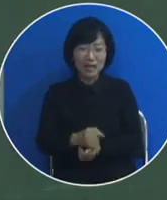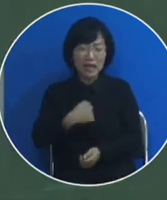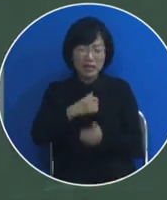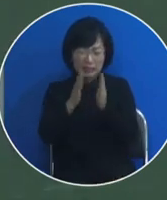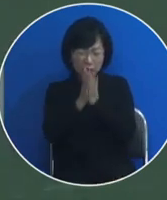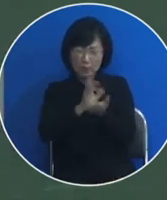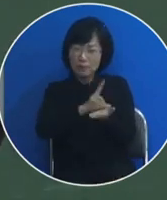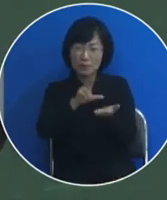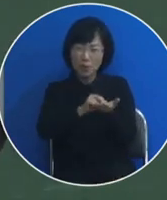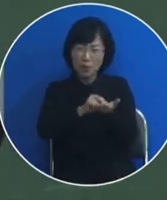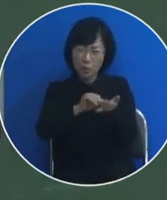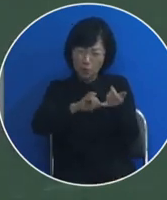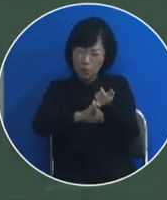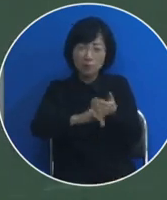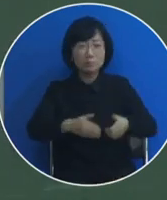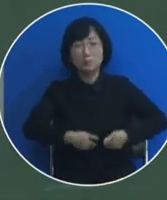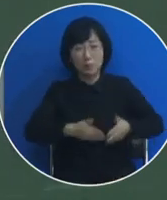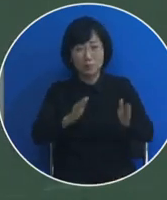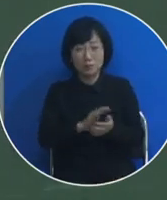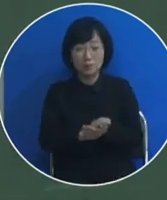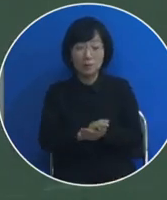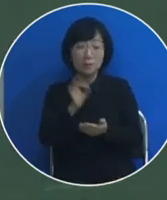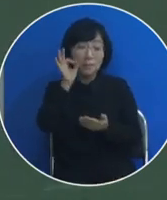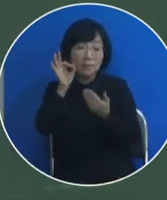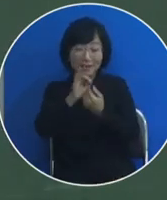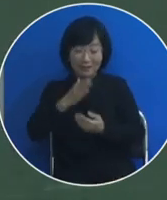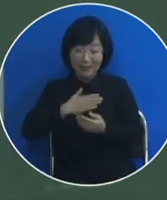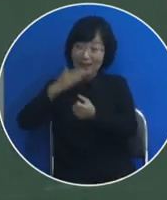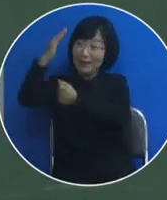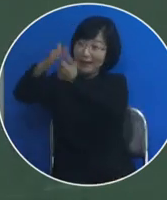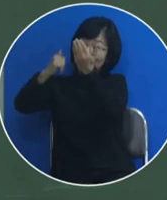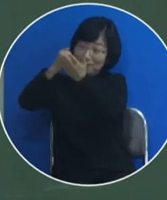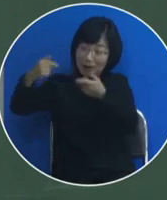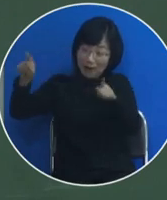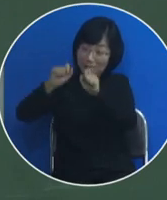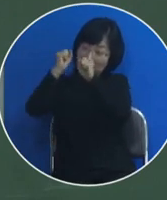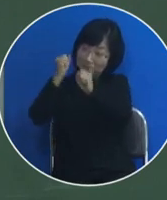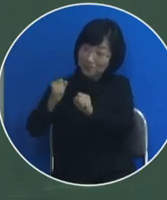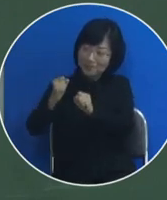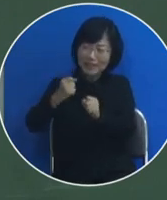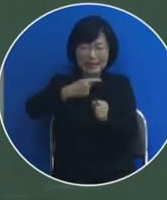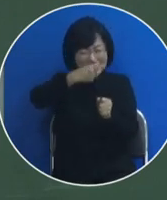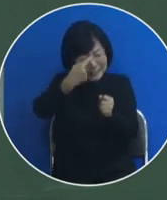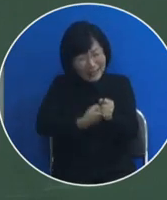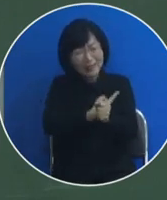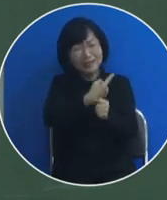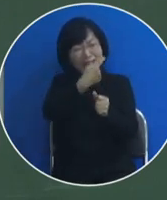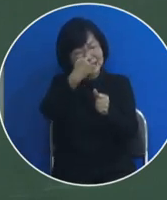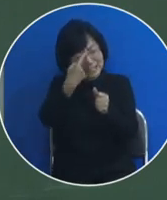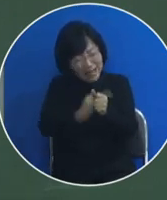함께 한다면 제목은 만들어져요. If I am with God, the prayer topics 그렇죠. will be made. Isn't that so?